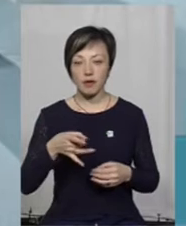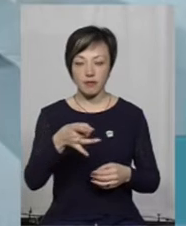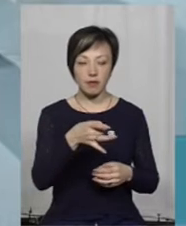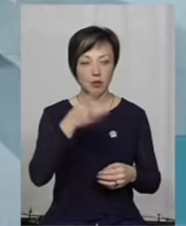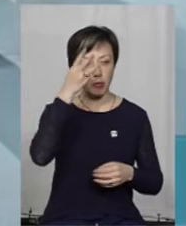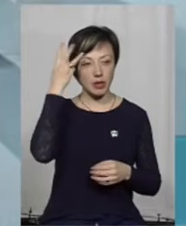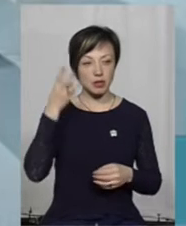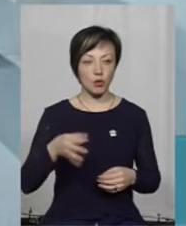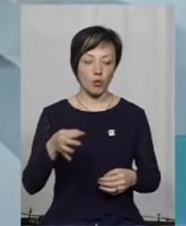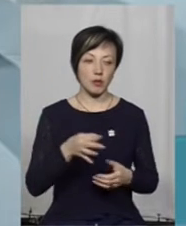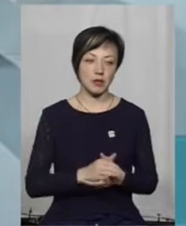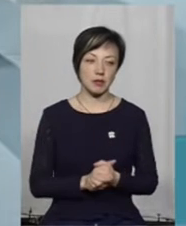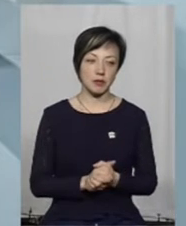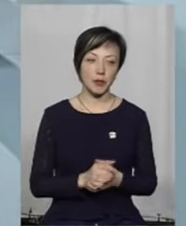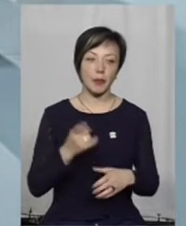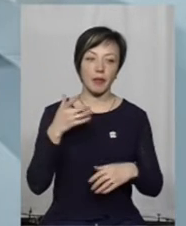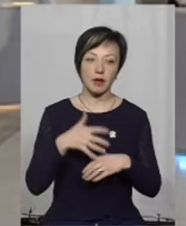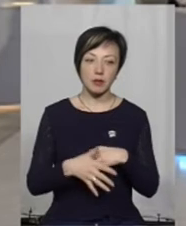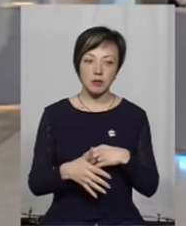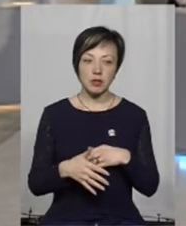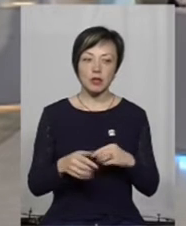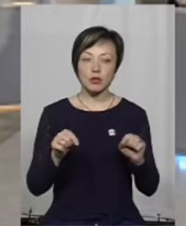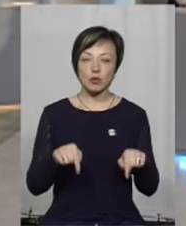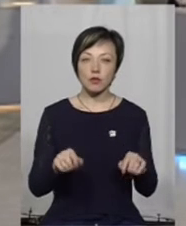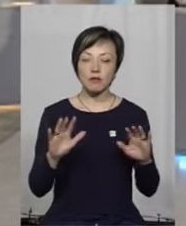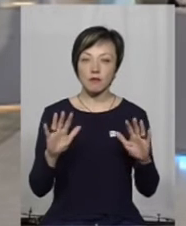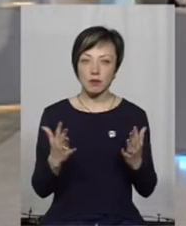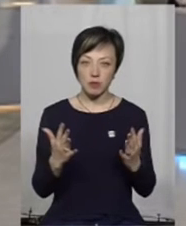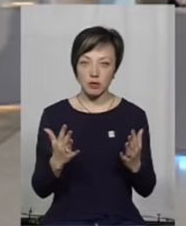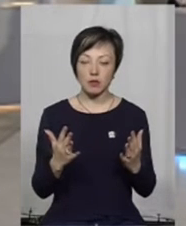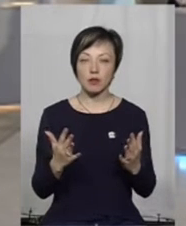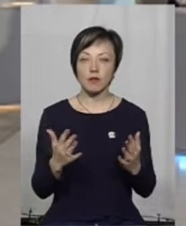районів Хмельницької області. Розумієте, тут в даному випадку ми